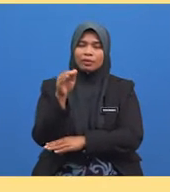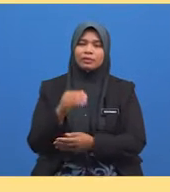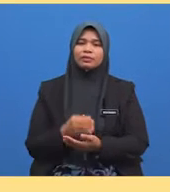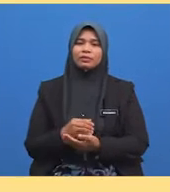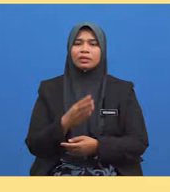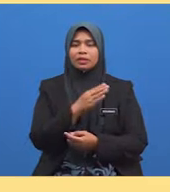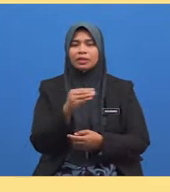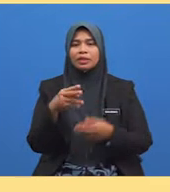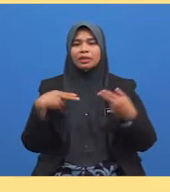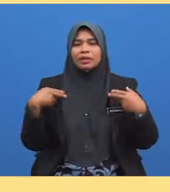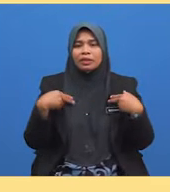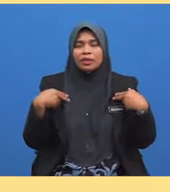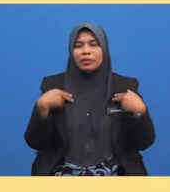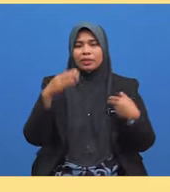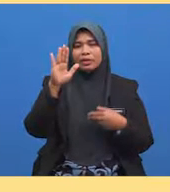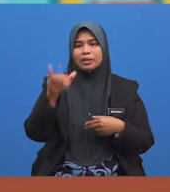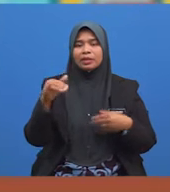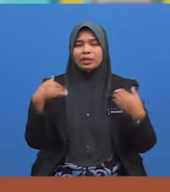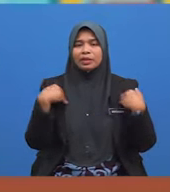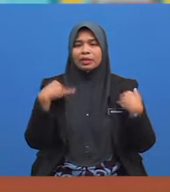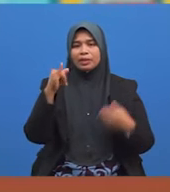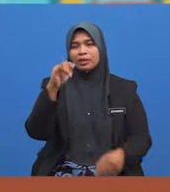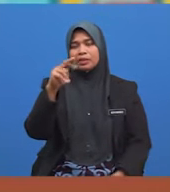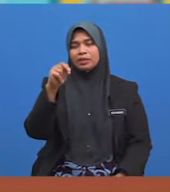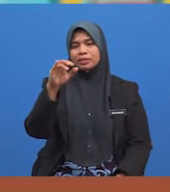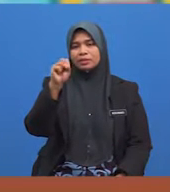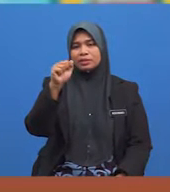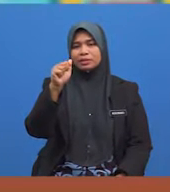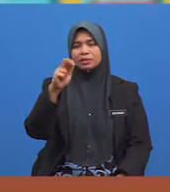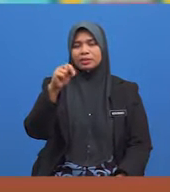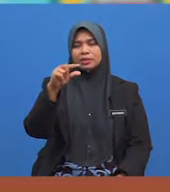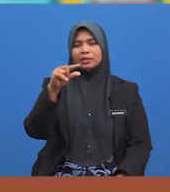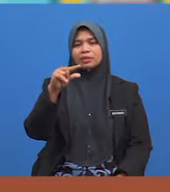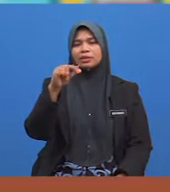yang mempunyai insang merupakan ikan bawal. Jelas tak murid-murid?